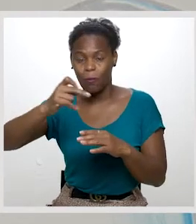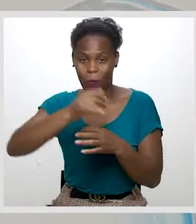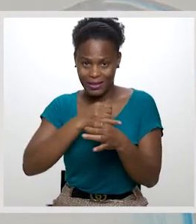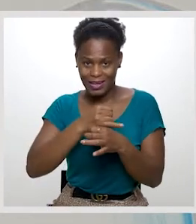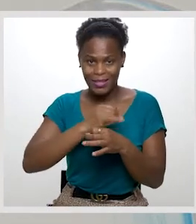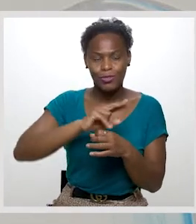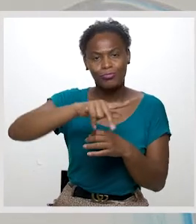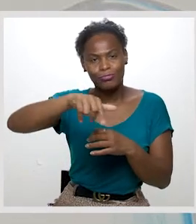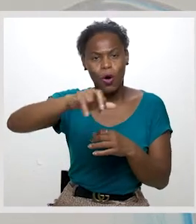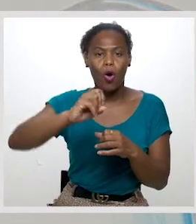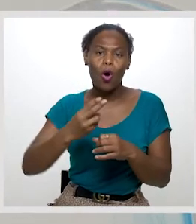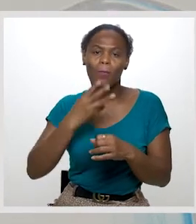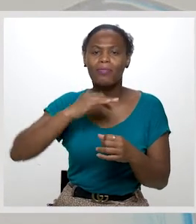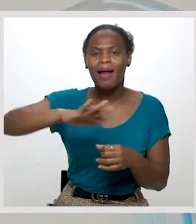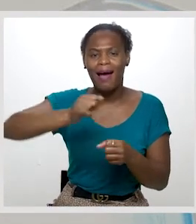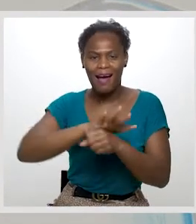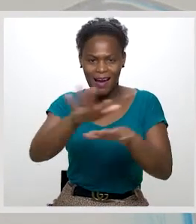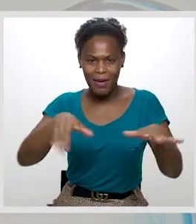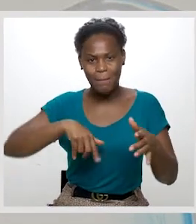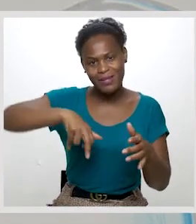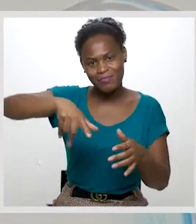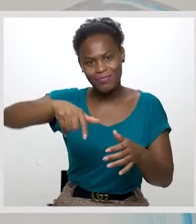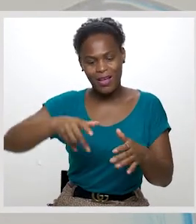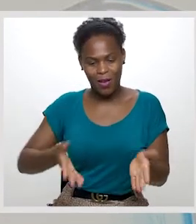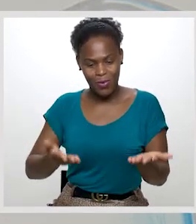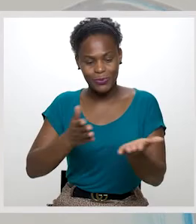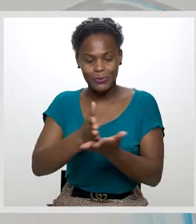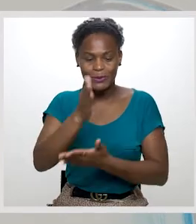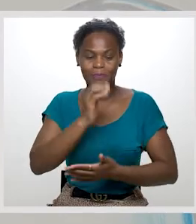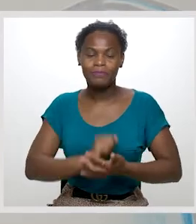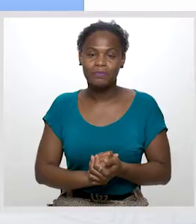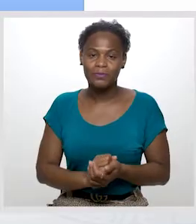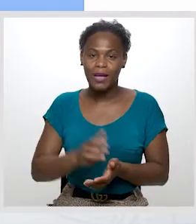bien marcher sur une plage, n'est-ce pas? Allons-y, on continue.